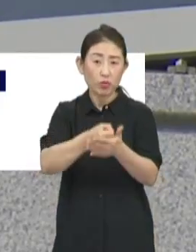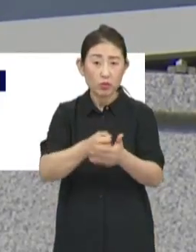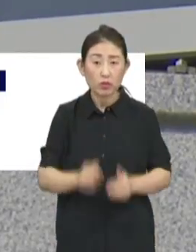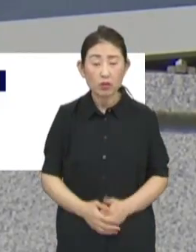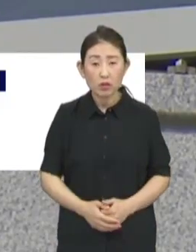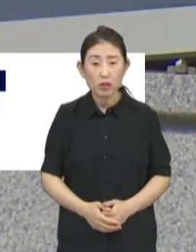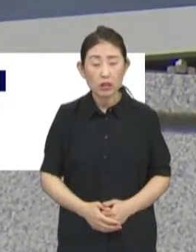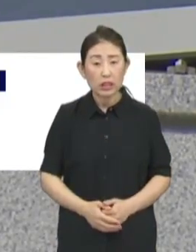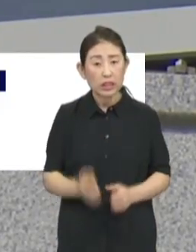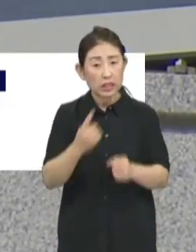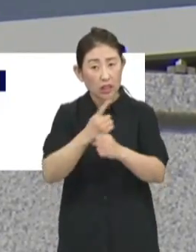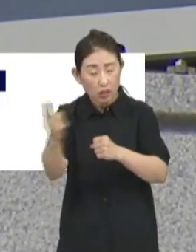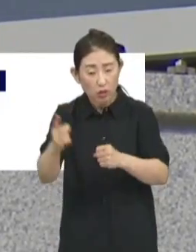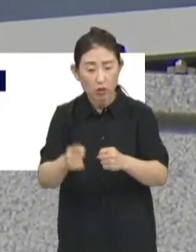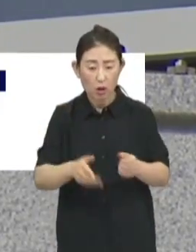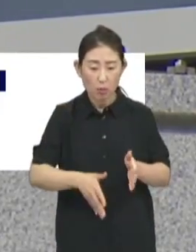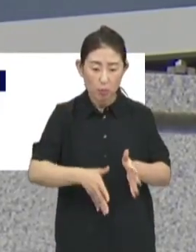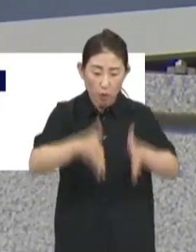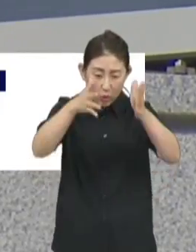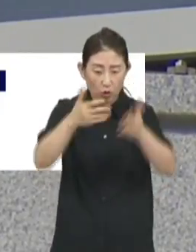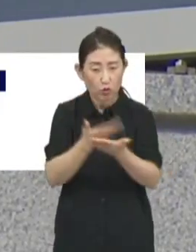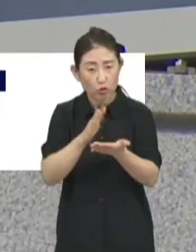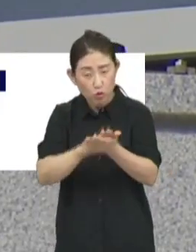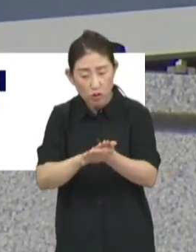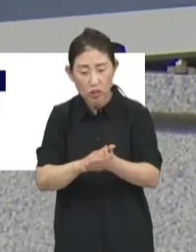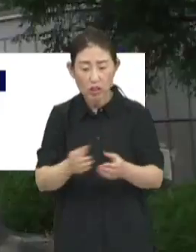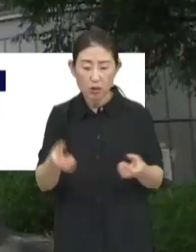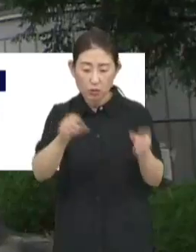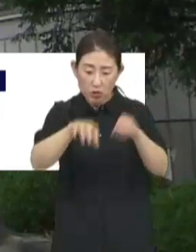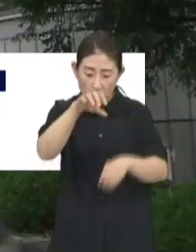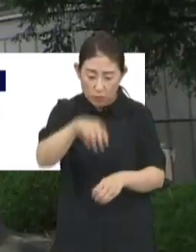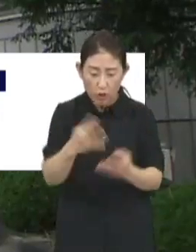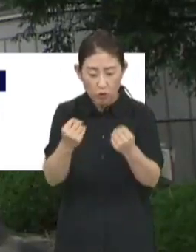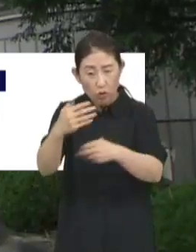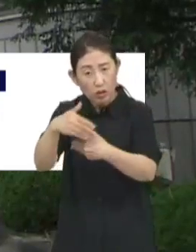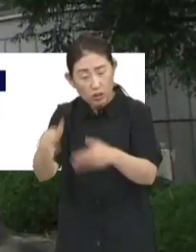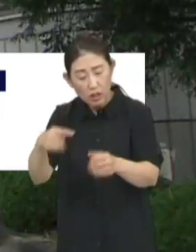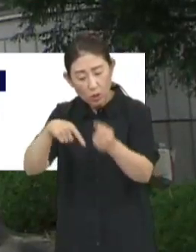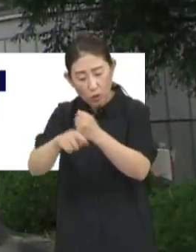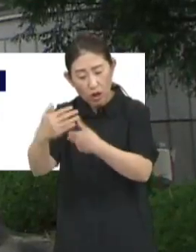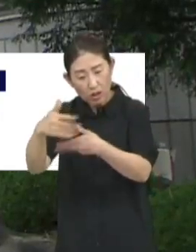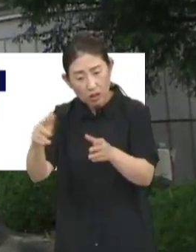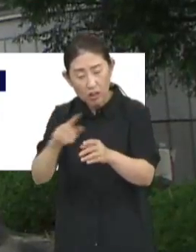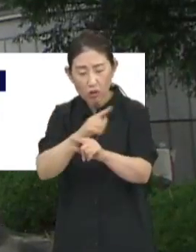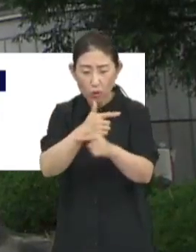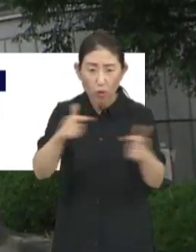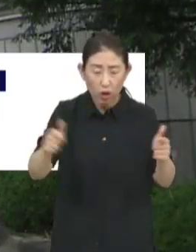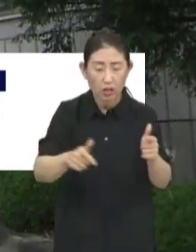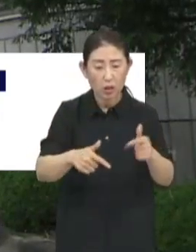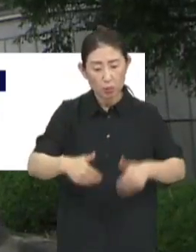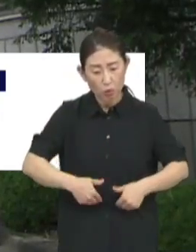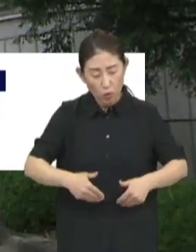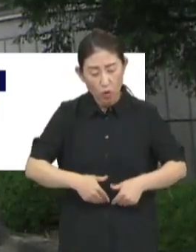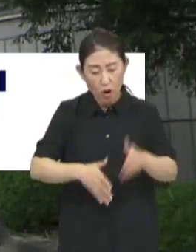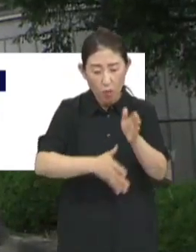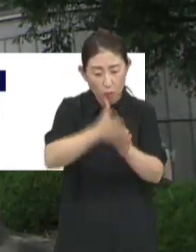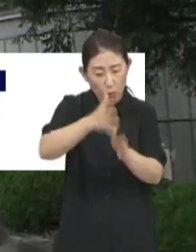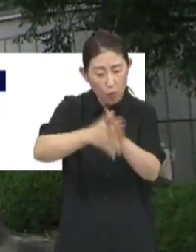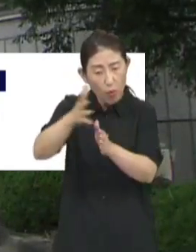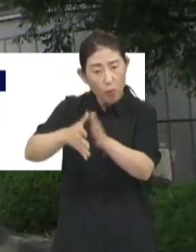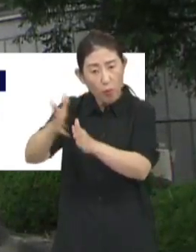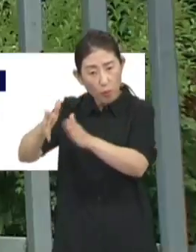1단계로 내년에 본관동 재구조화 실험실 수학실 과학실 연구실을 비롯해 본관 총